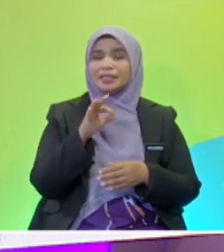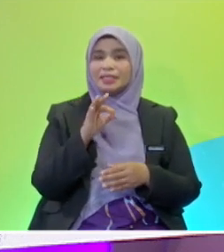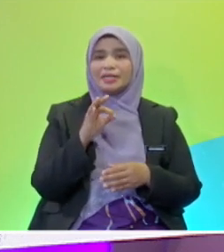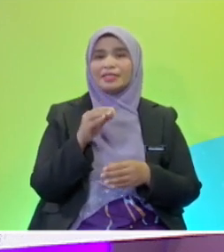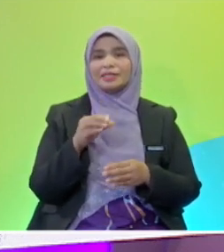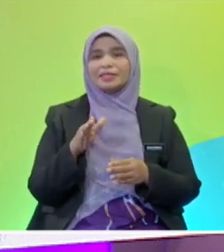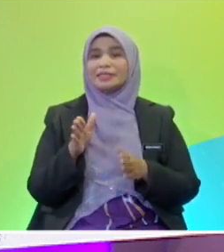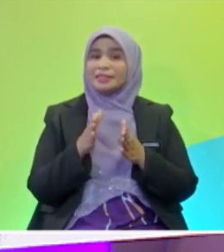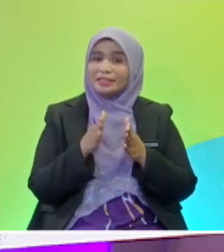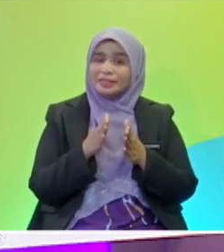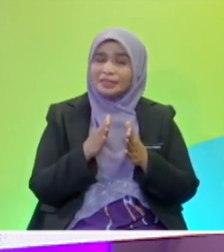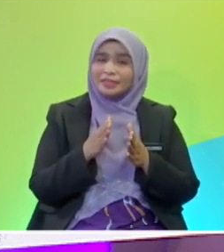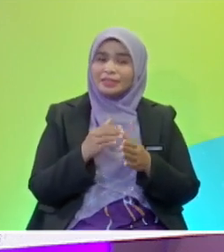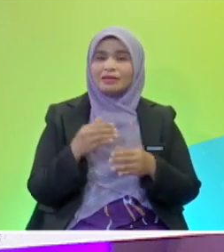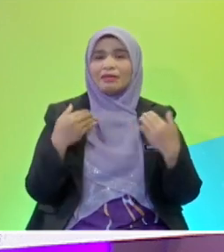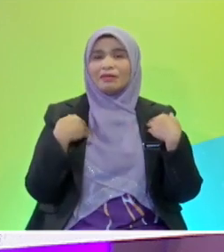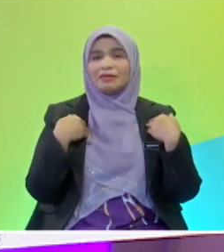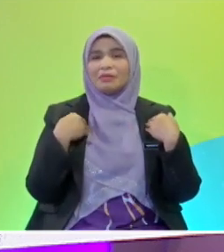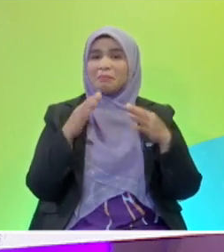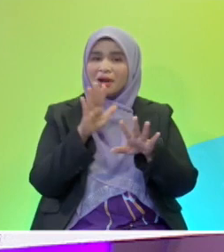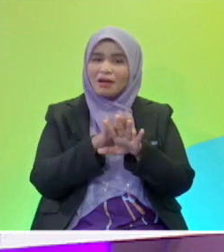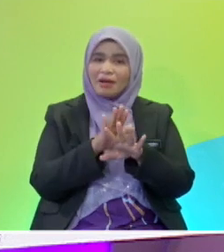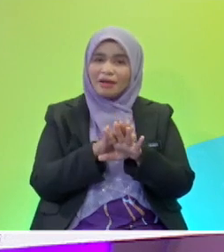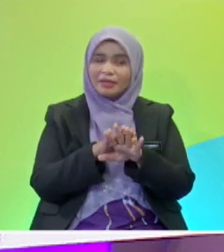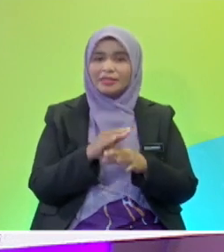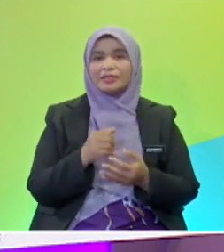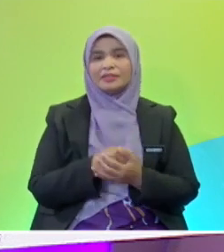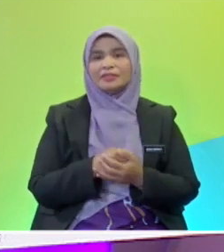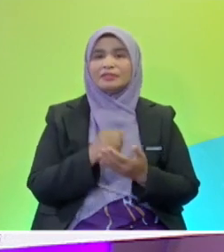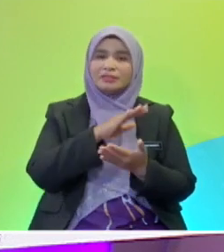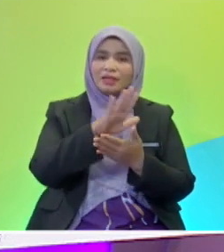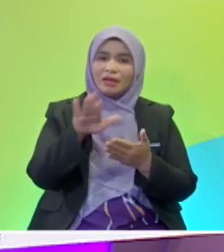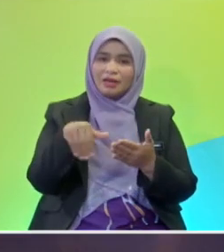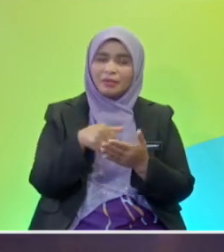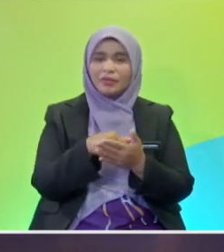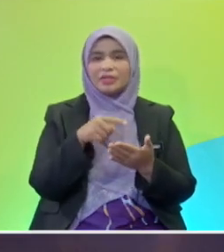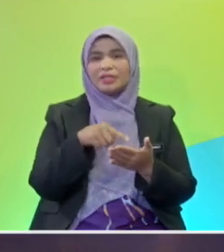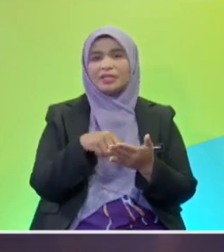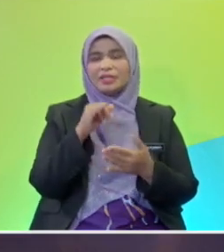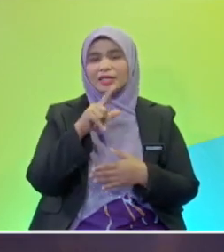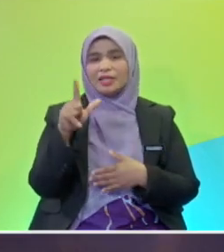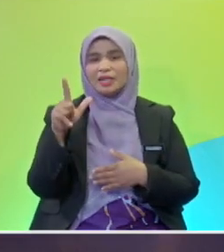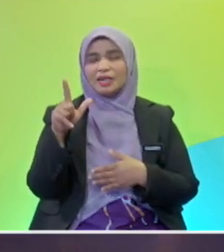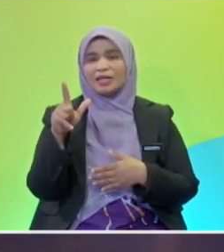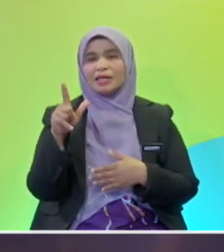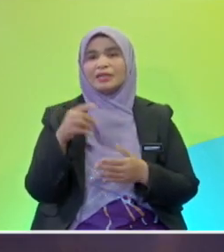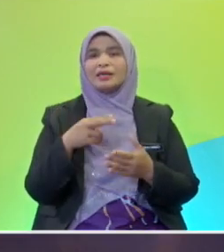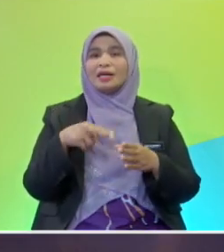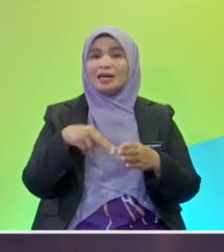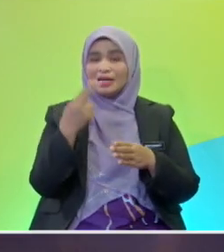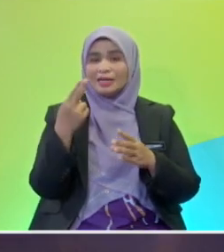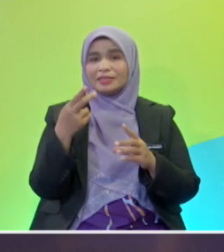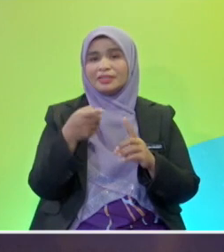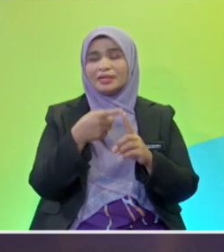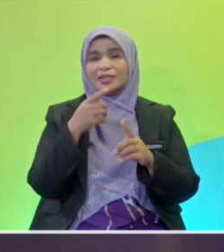kan Okey ada banyak artikel jahitan sebenarnya okey so semua ni ni ialah artikel jahitan ah dia ialah hasil jahitan